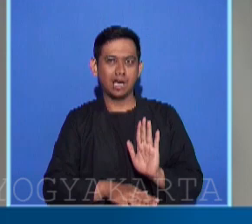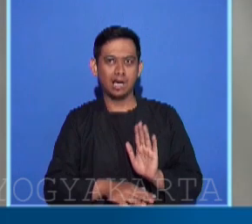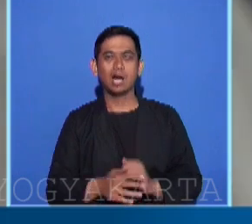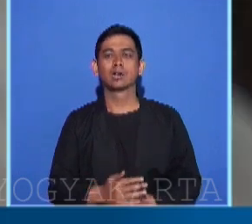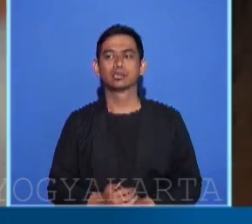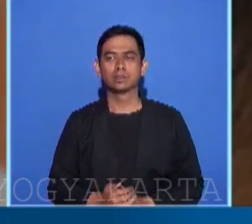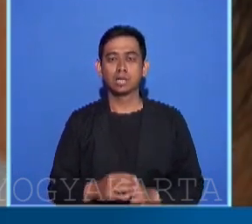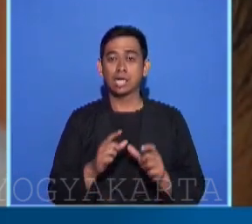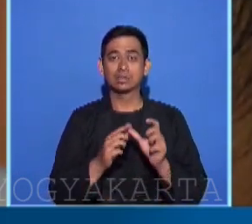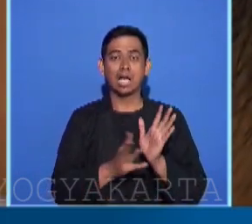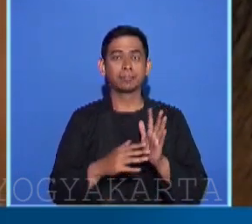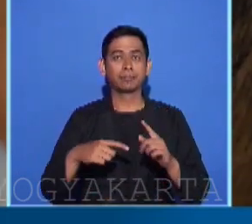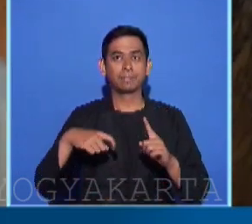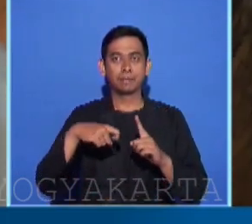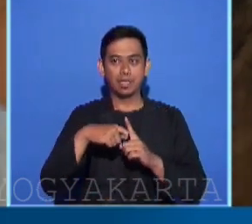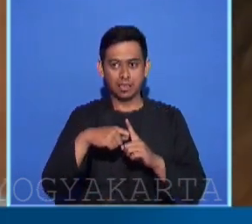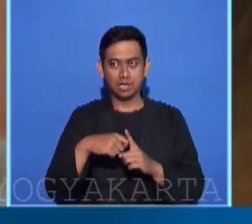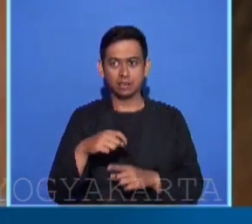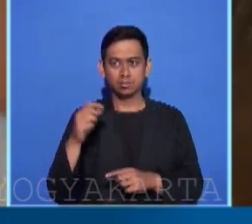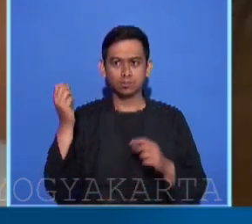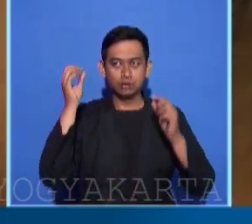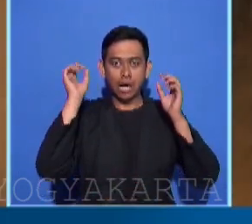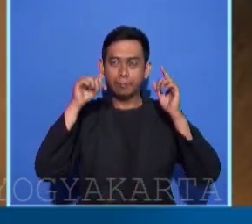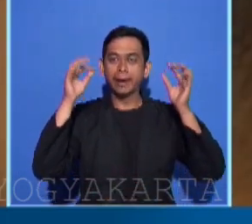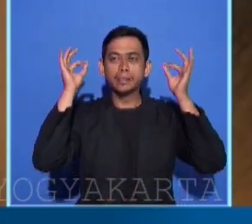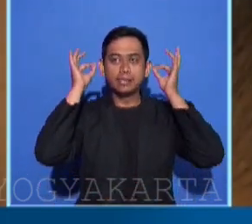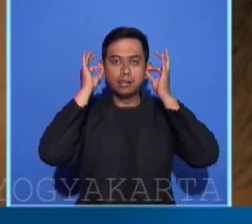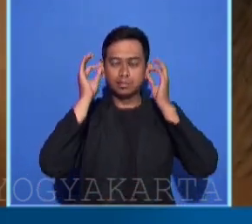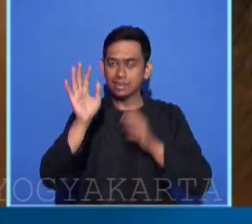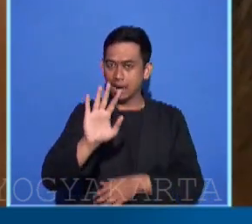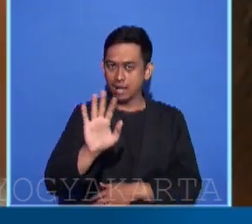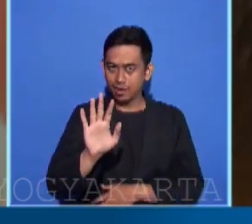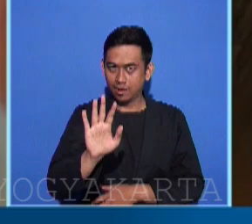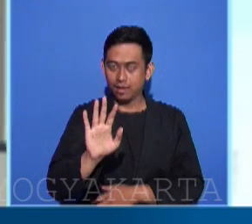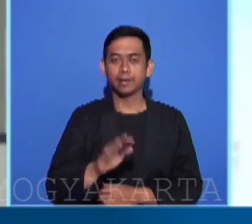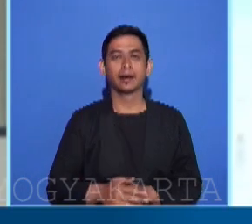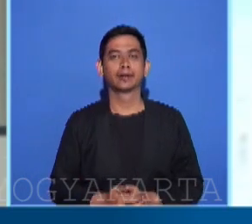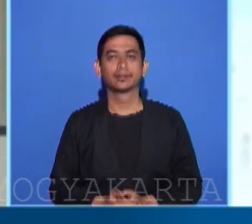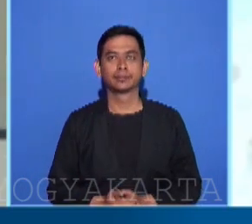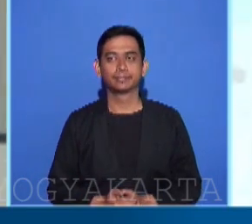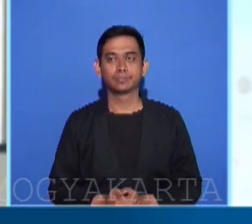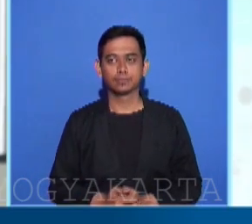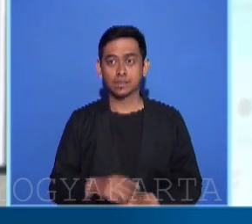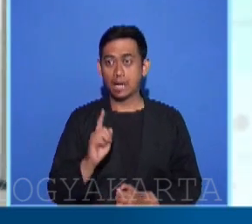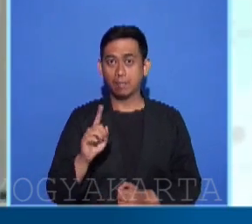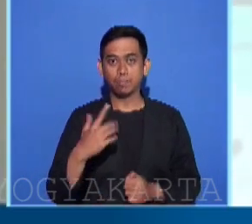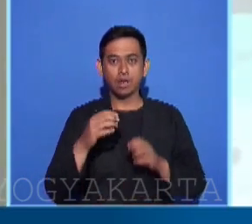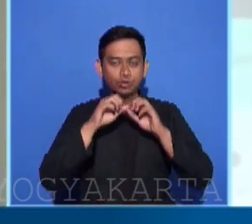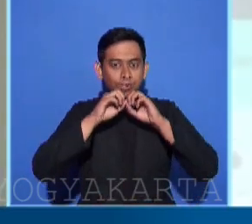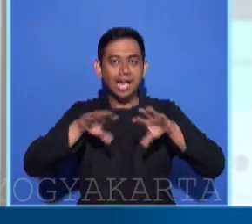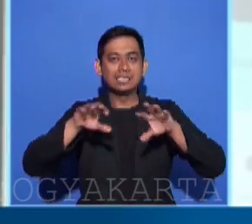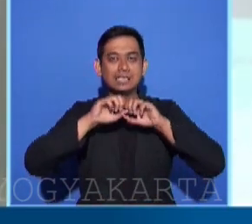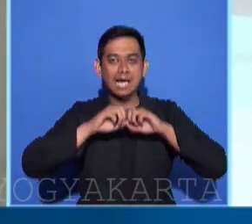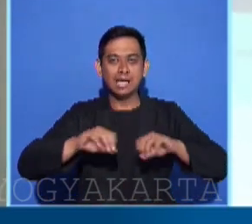menunjukkan tingkat penggunaan eararm Maf atau peredam suara di telinga masih sangat rendah karena itu sosialisasi remaja sadar